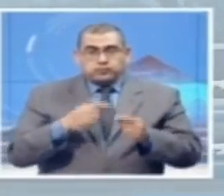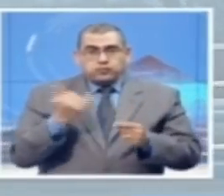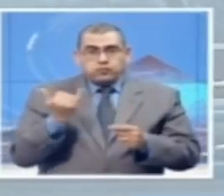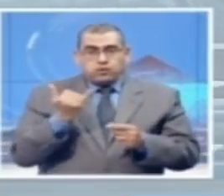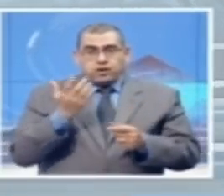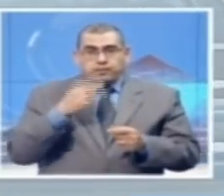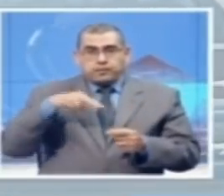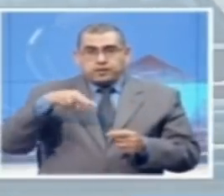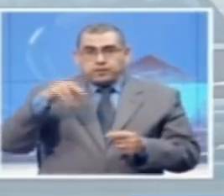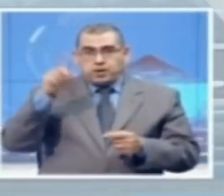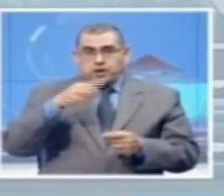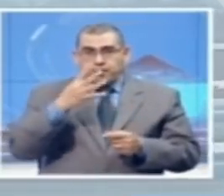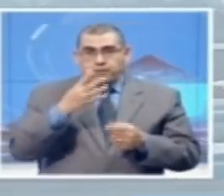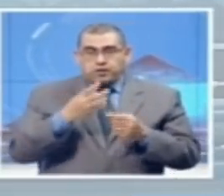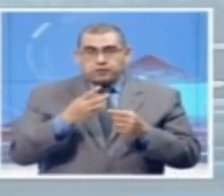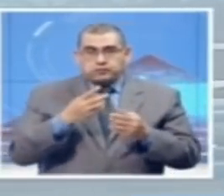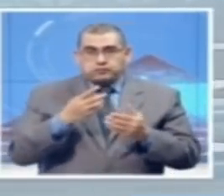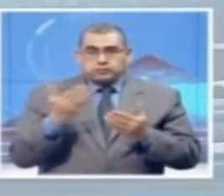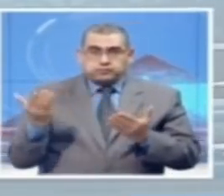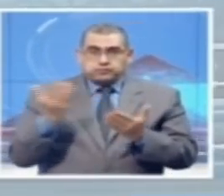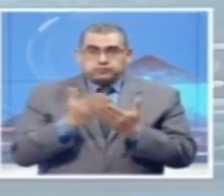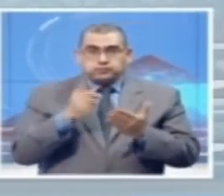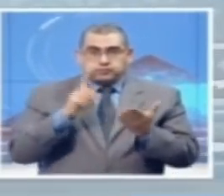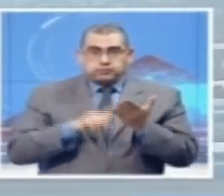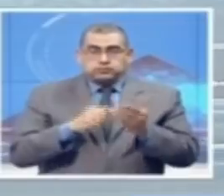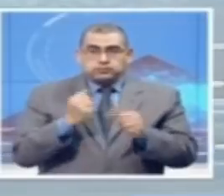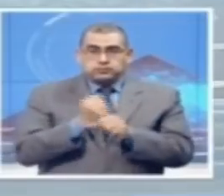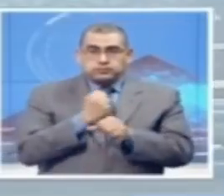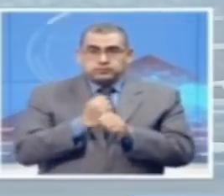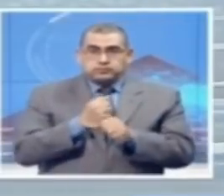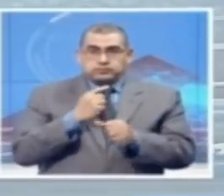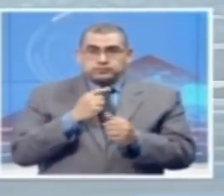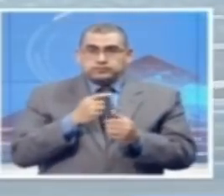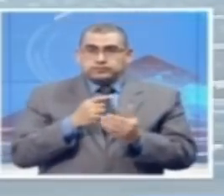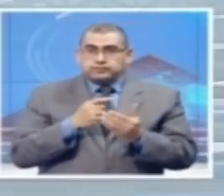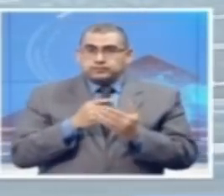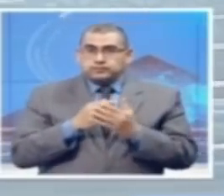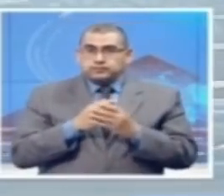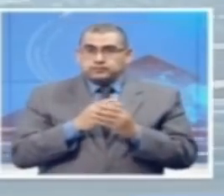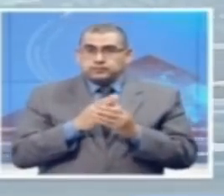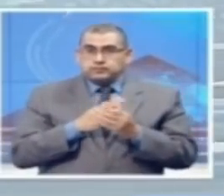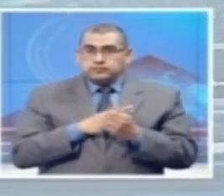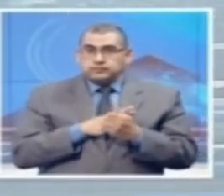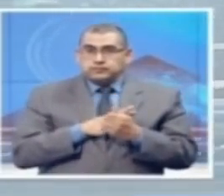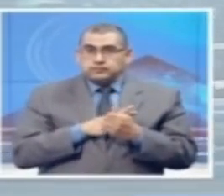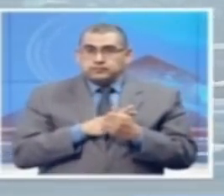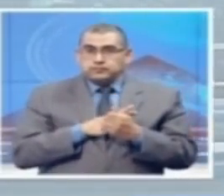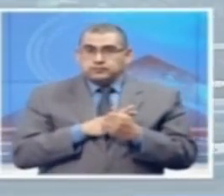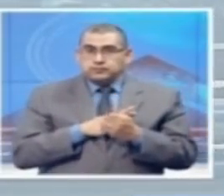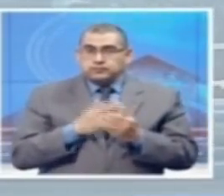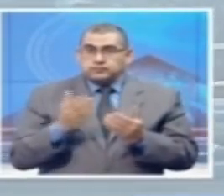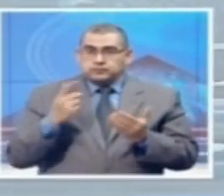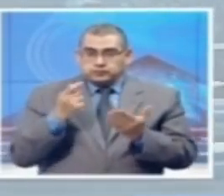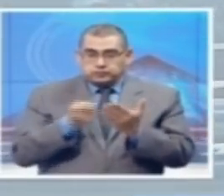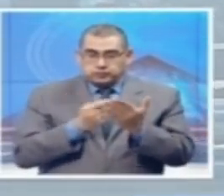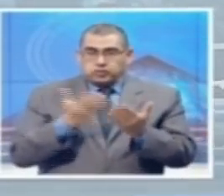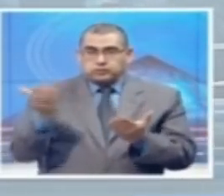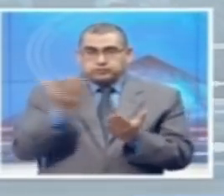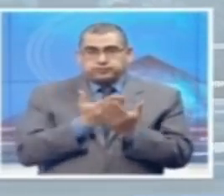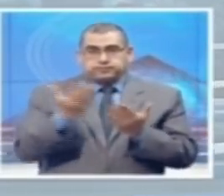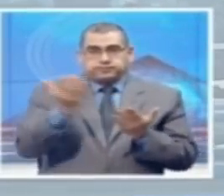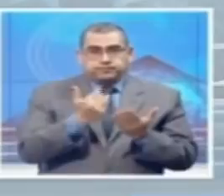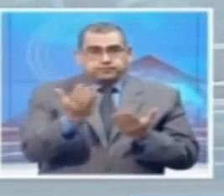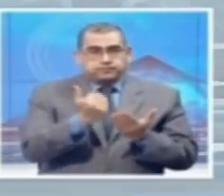8/4، ويتلوها مباشرة البدء في استلام تقديم الملفات واستلامها من